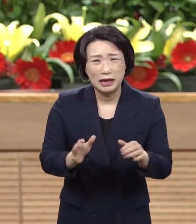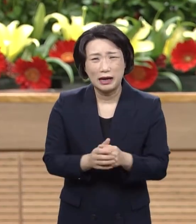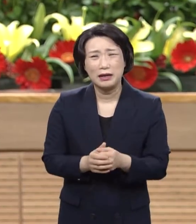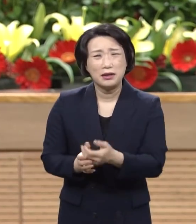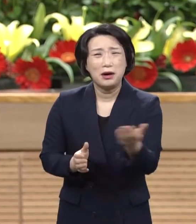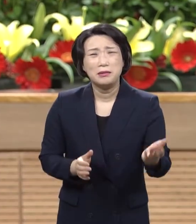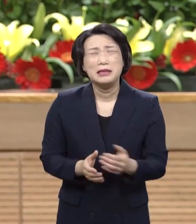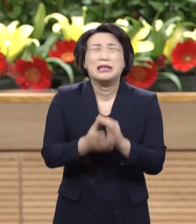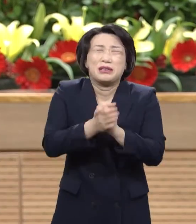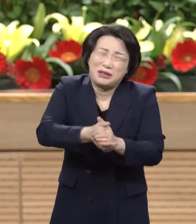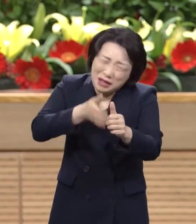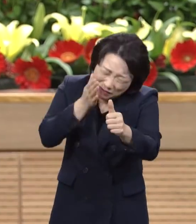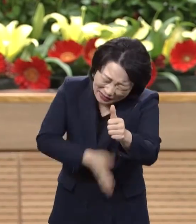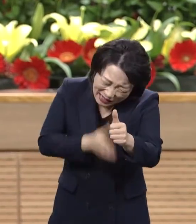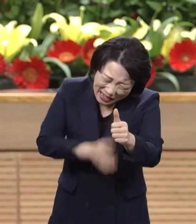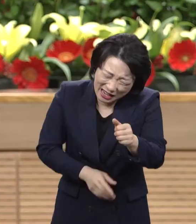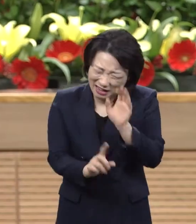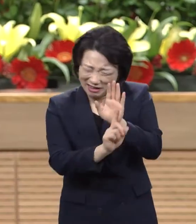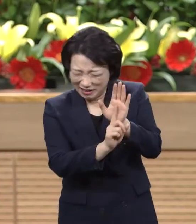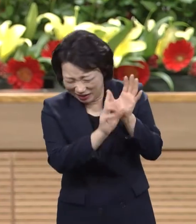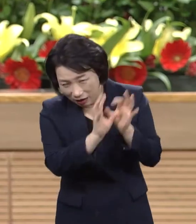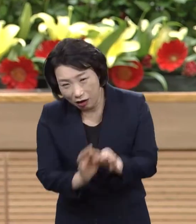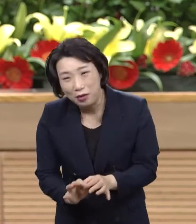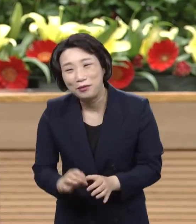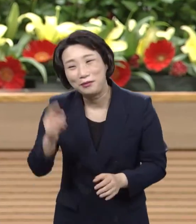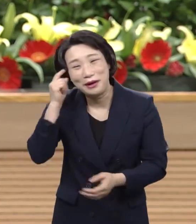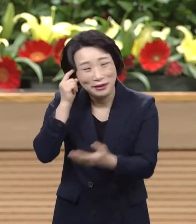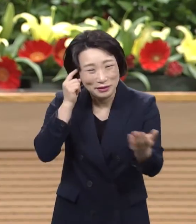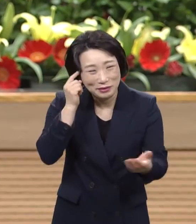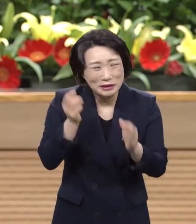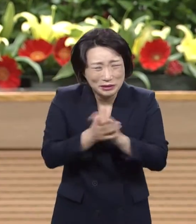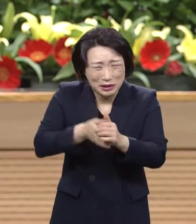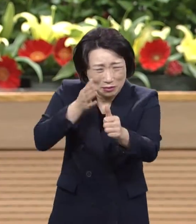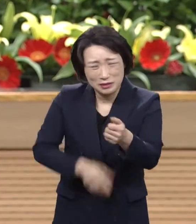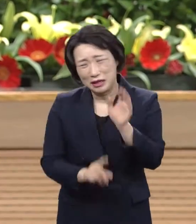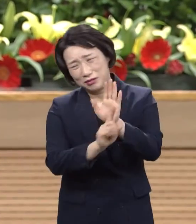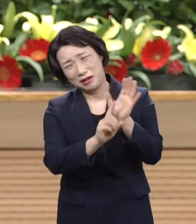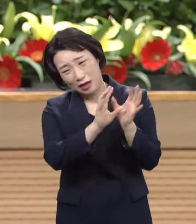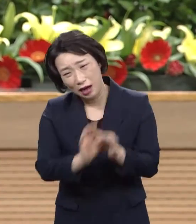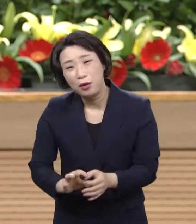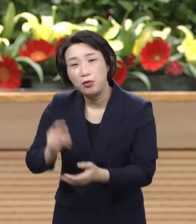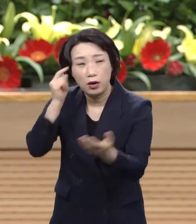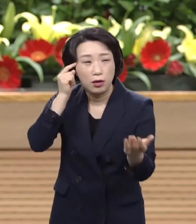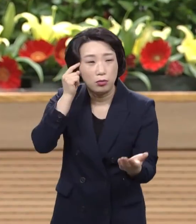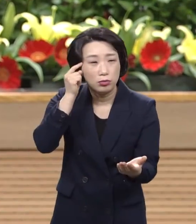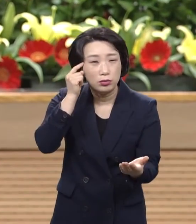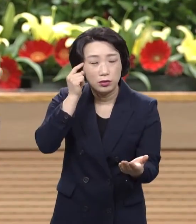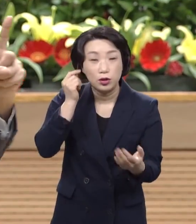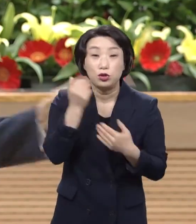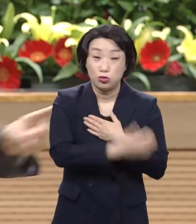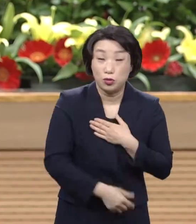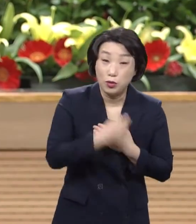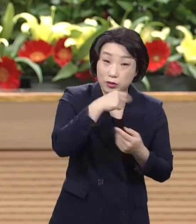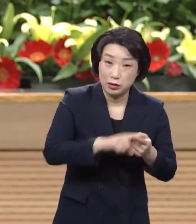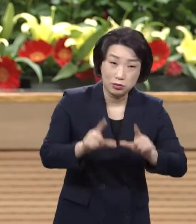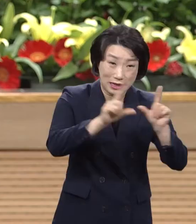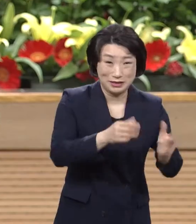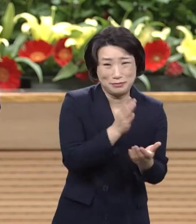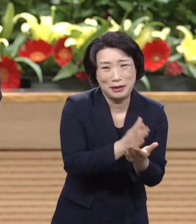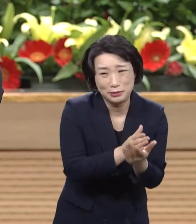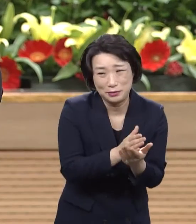그렇게 기도하라고 말하는가? 응? 기도하라고 말하는가? 응? 육신대로 살지